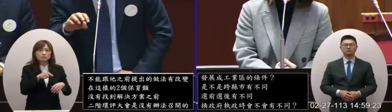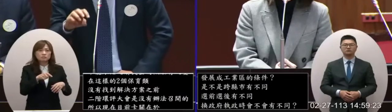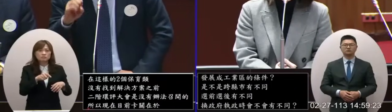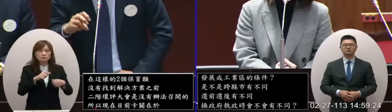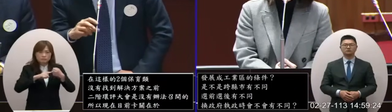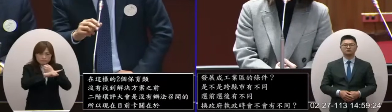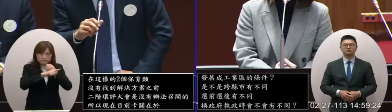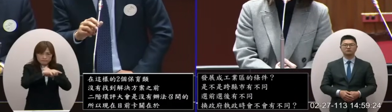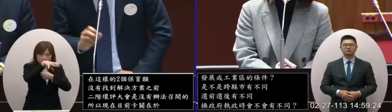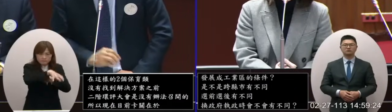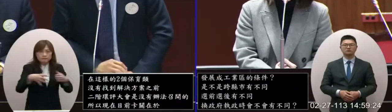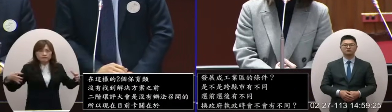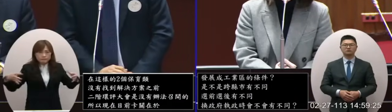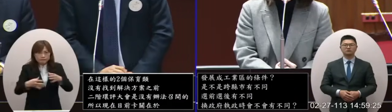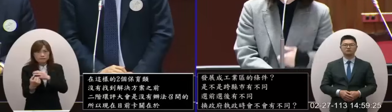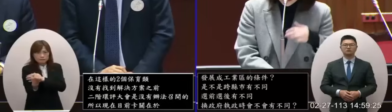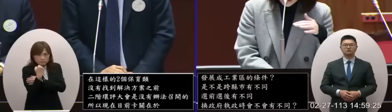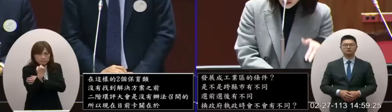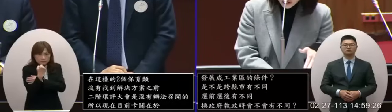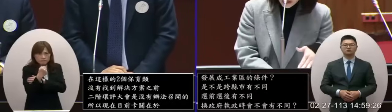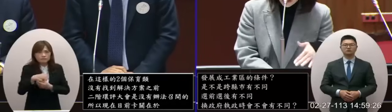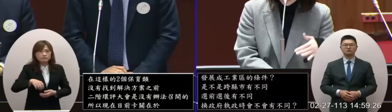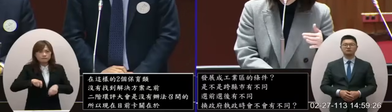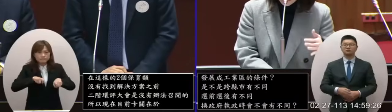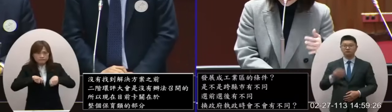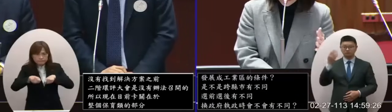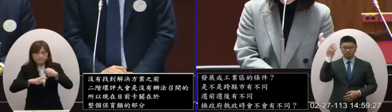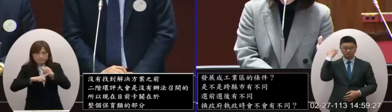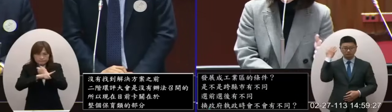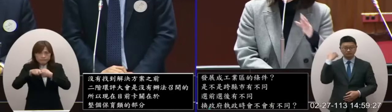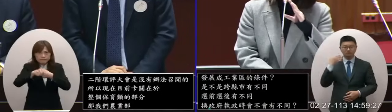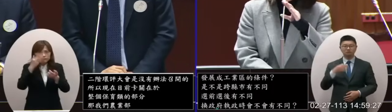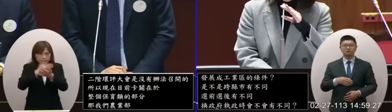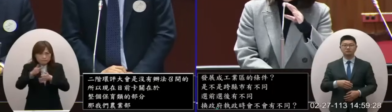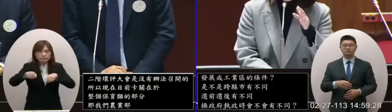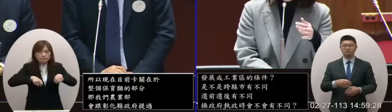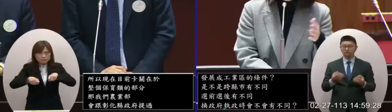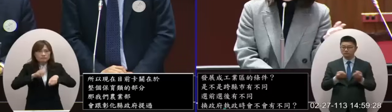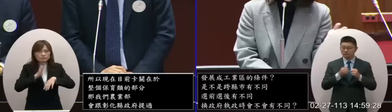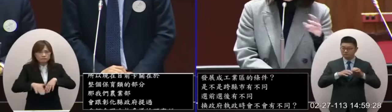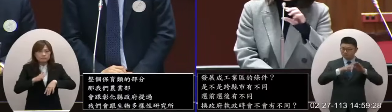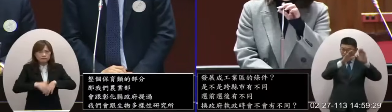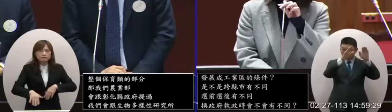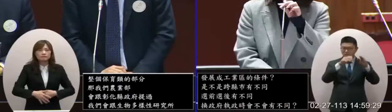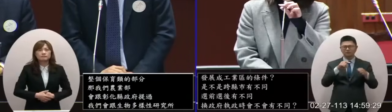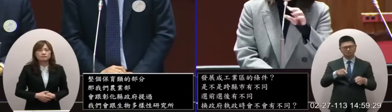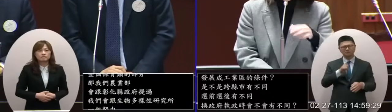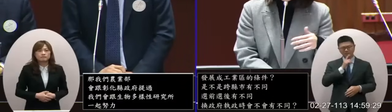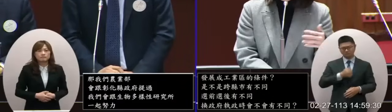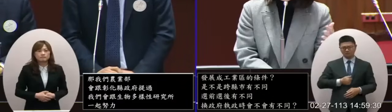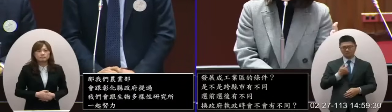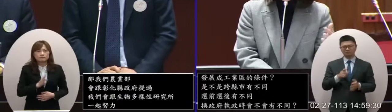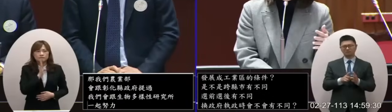那个解决方案把它找出来。 过去我们在发展，其实这已经很久了、啊、